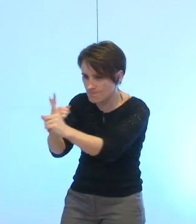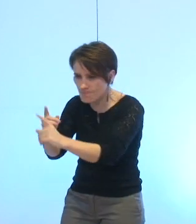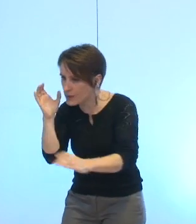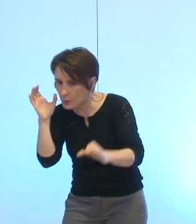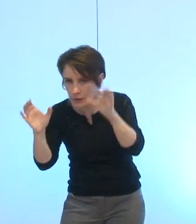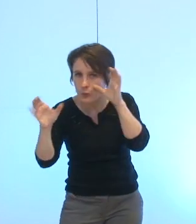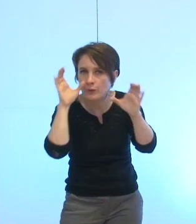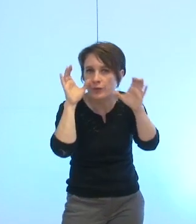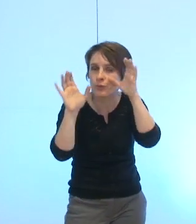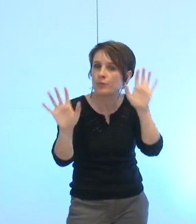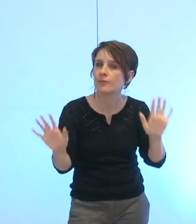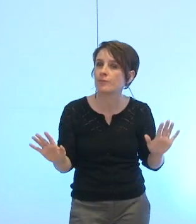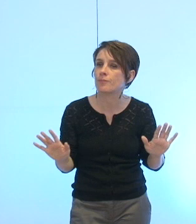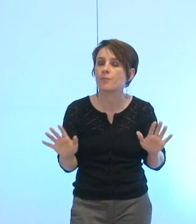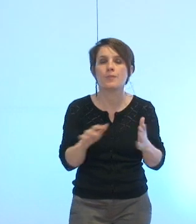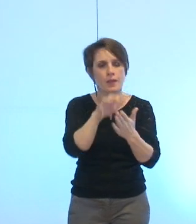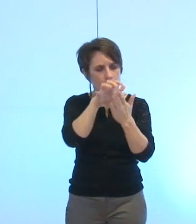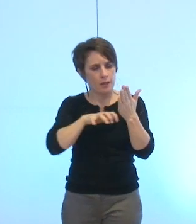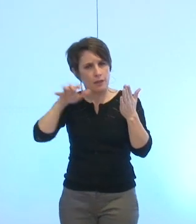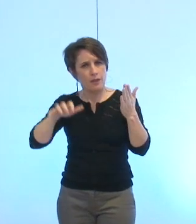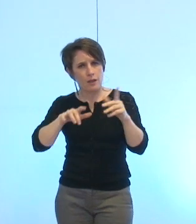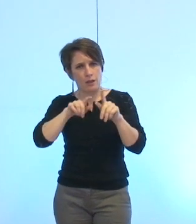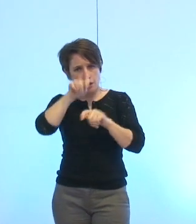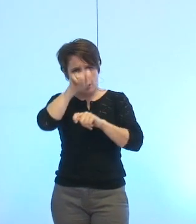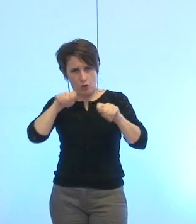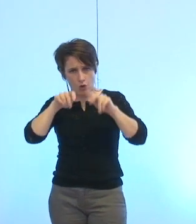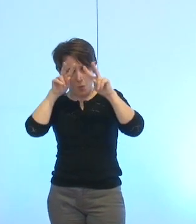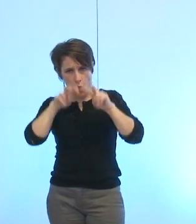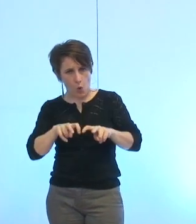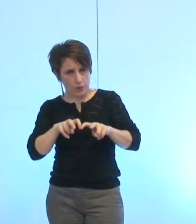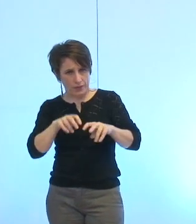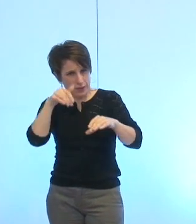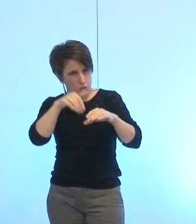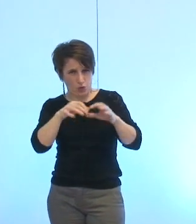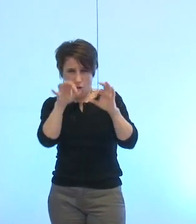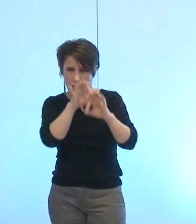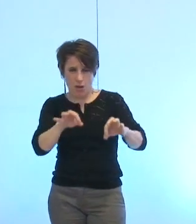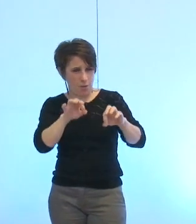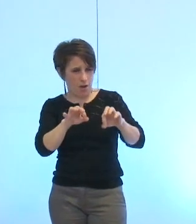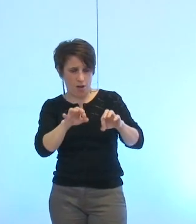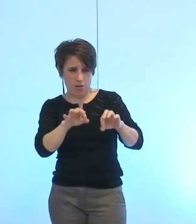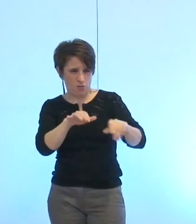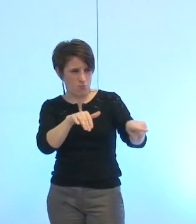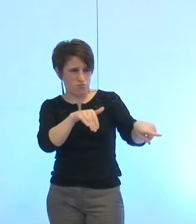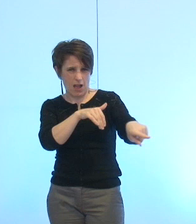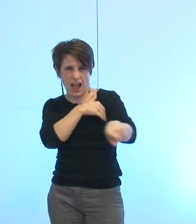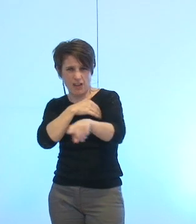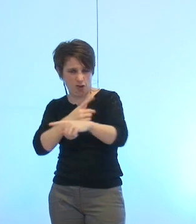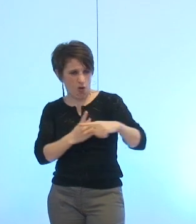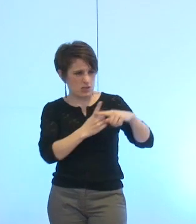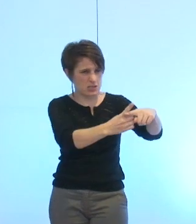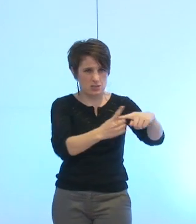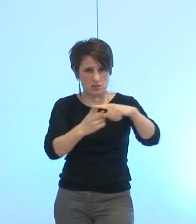n'y a dans l'audit aucune volonté de stigmatiser les agents